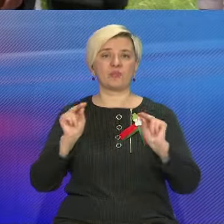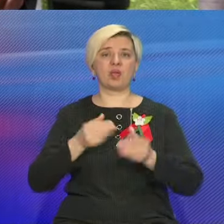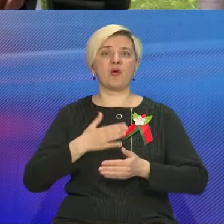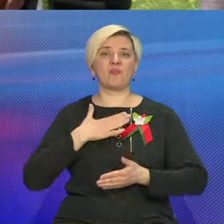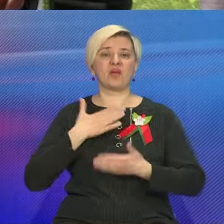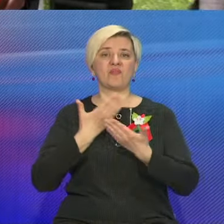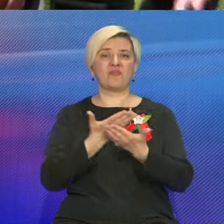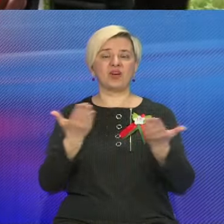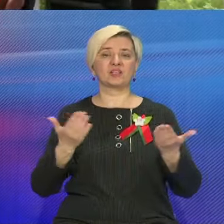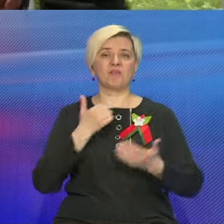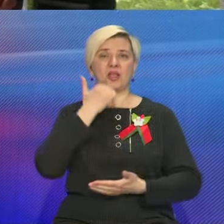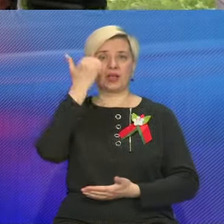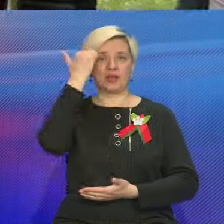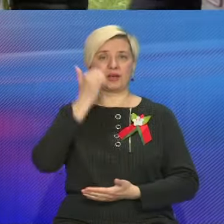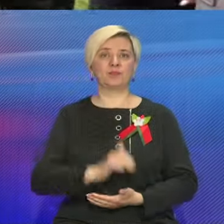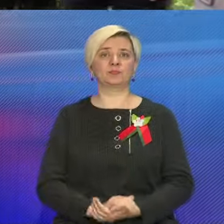вас благодарим.